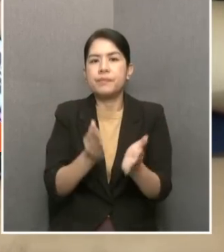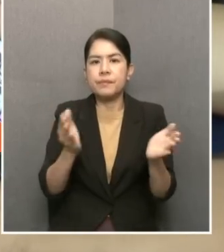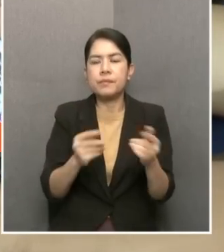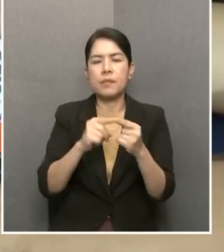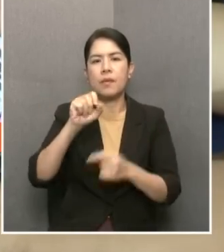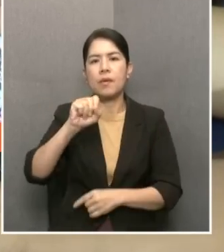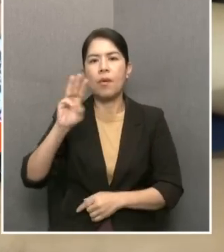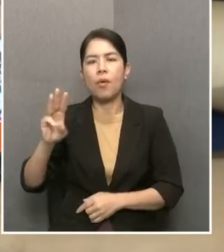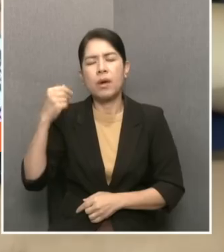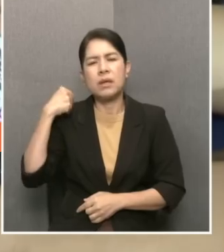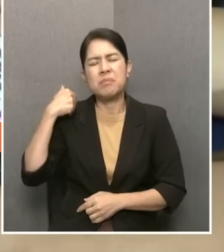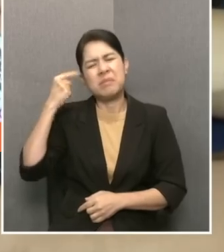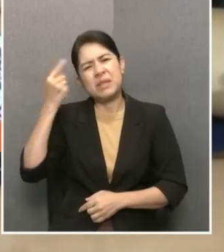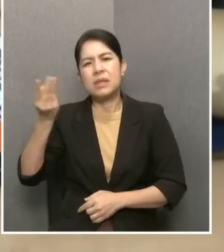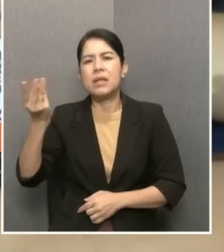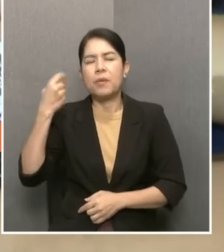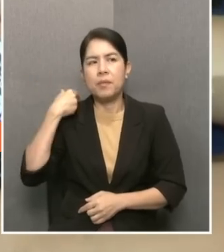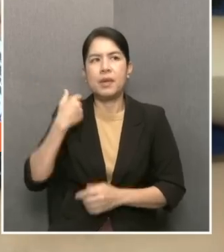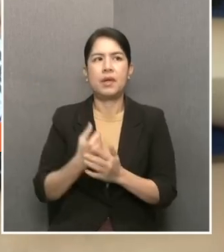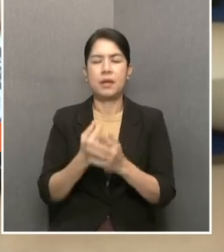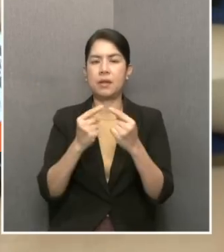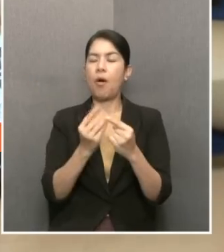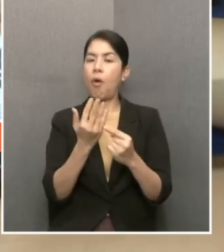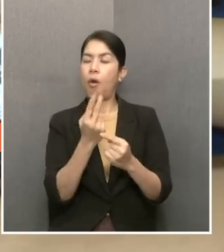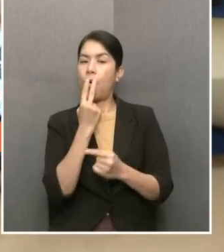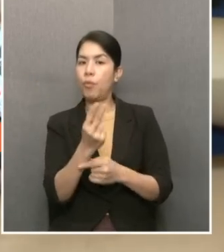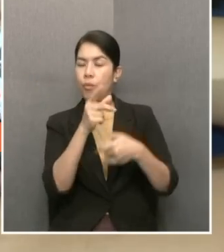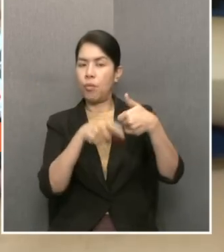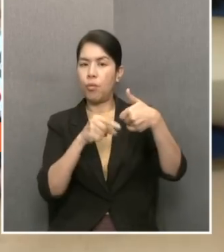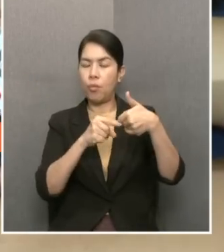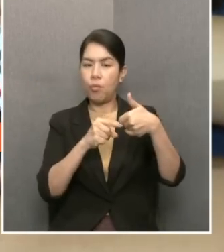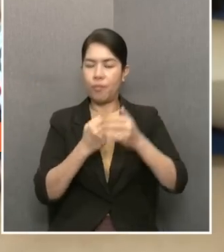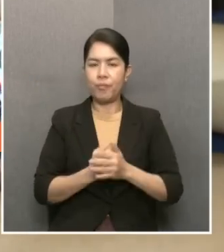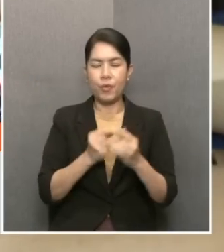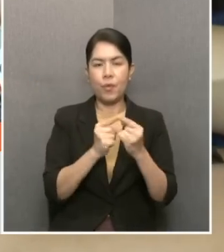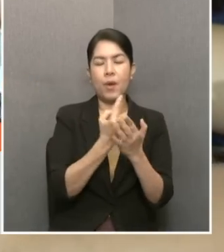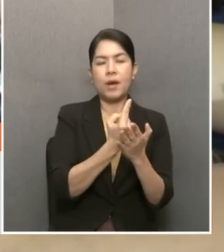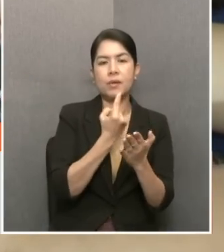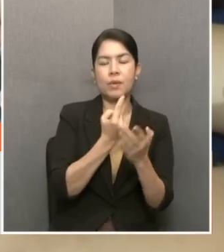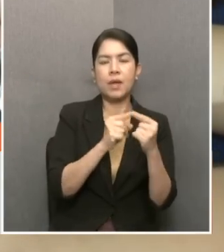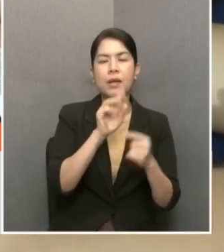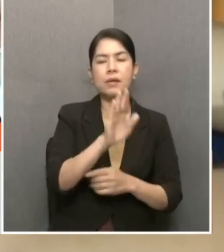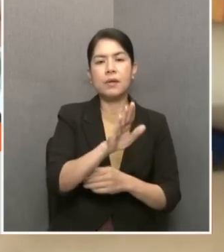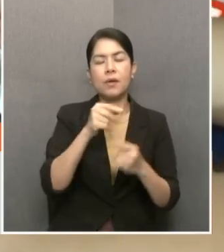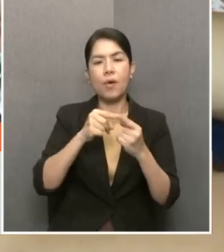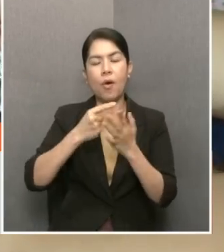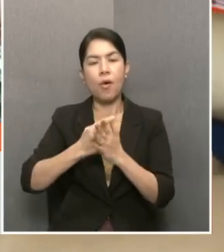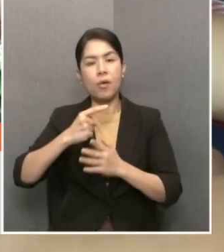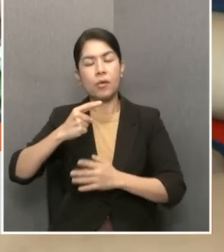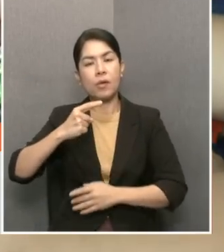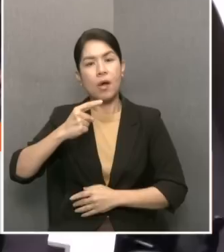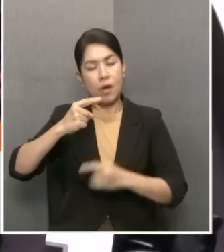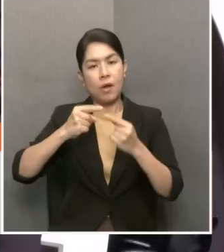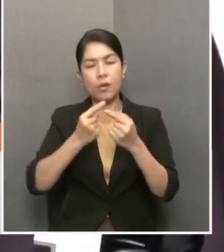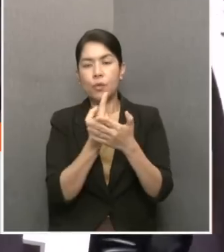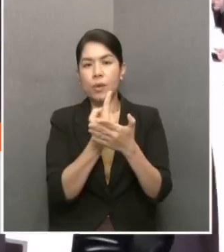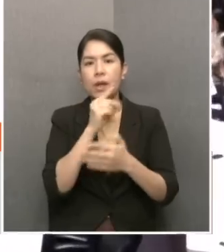ไม่มากเพราะต้องรอฟังวิสัยทัศน์ต้องรอฟังการอภิปรายของเจ้าตัวก่อนนะครับพร้อมกับบอกด้วยว่าเดี๋ยว